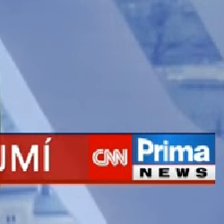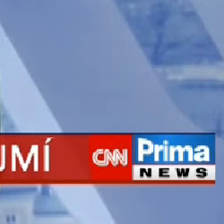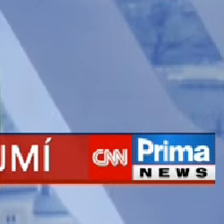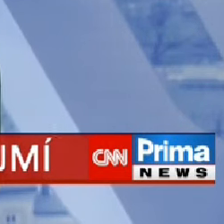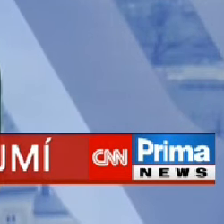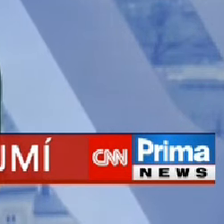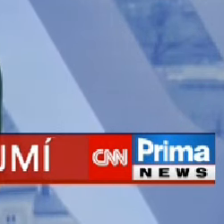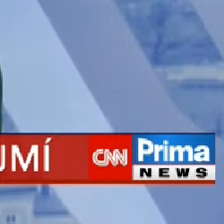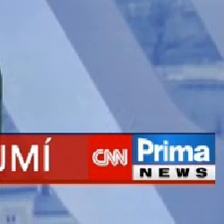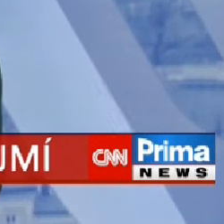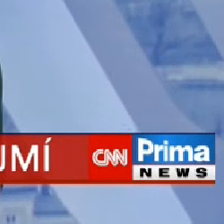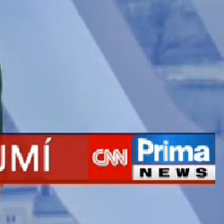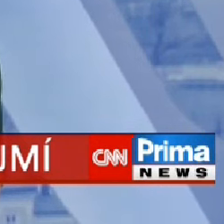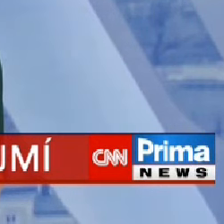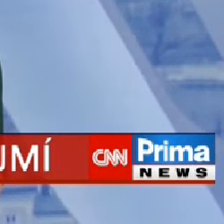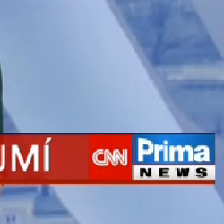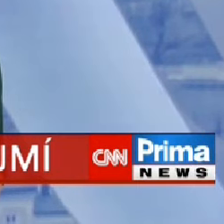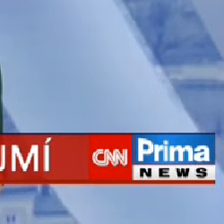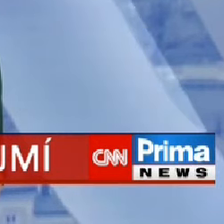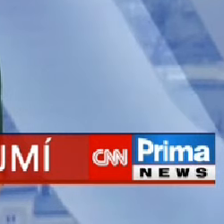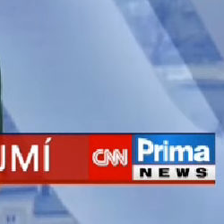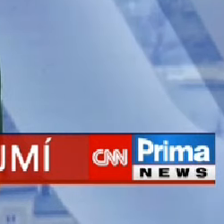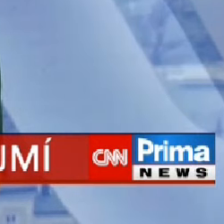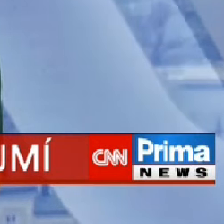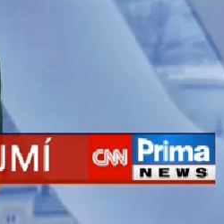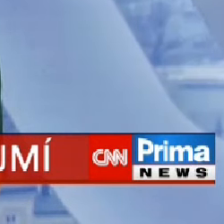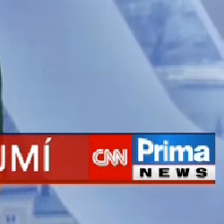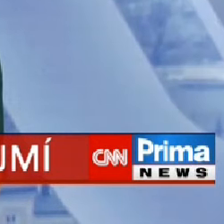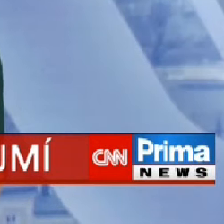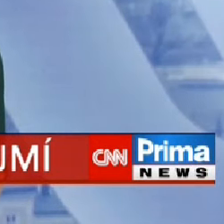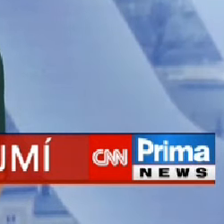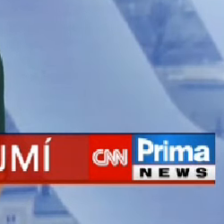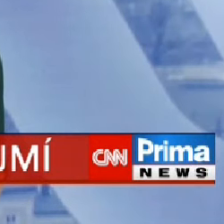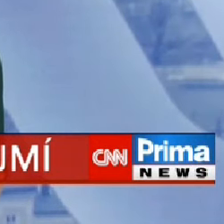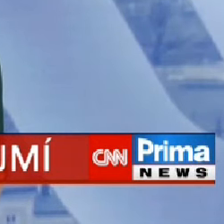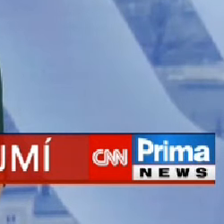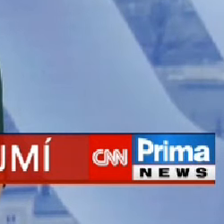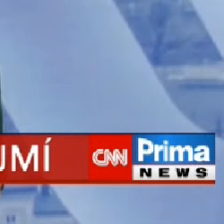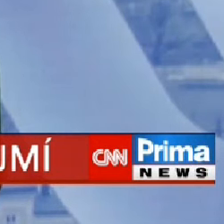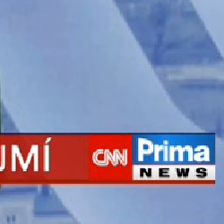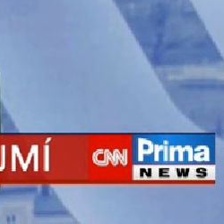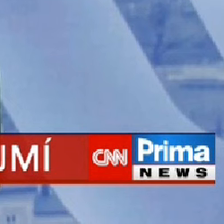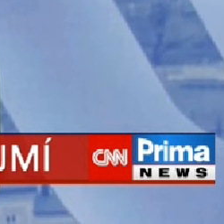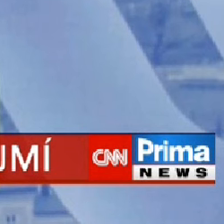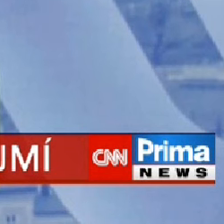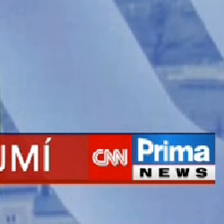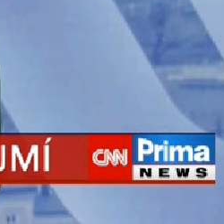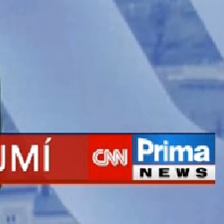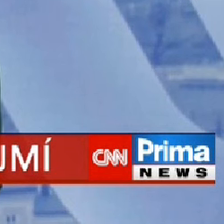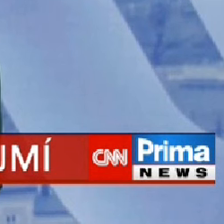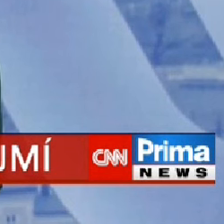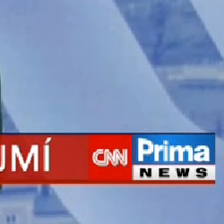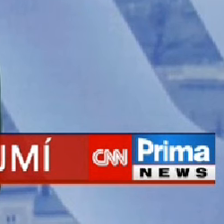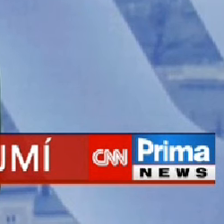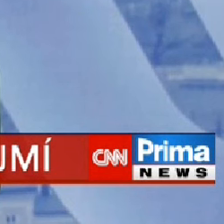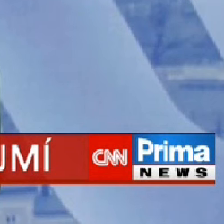říjnu unesli teroristé z hudebního festivalu nedaleko kibucu Reim. Izraelské speciální jednotky podnikly 2 souběžné